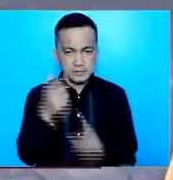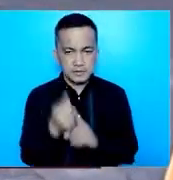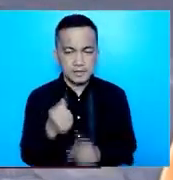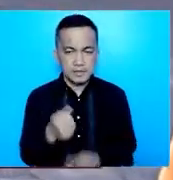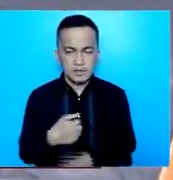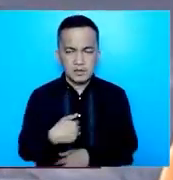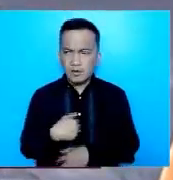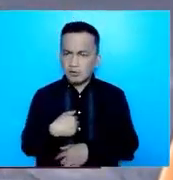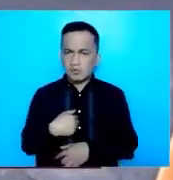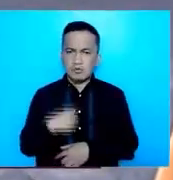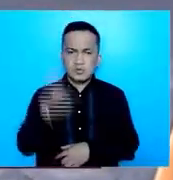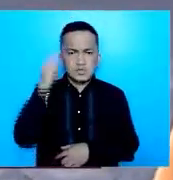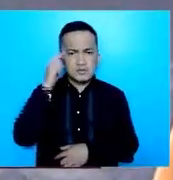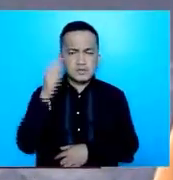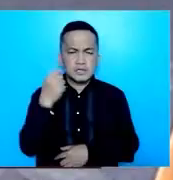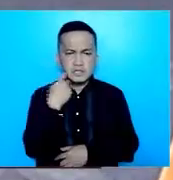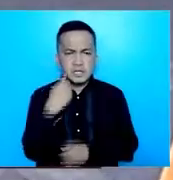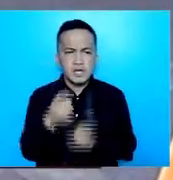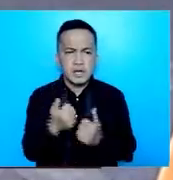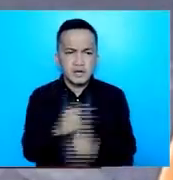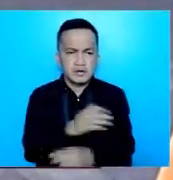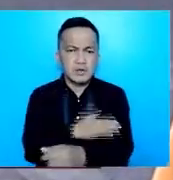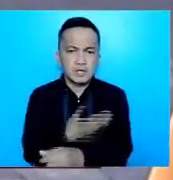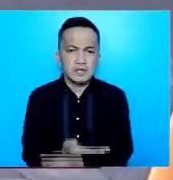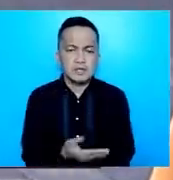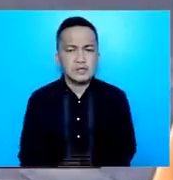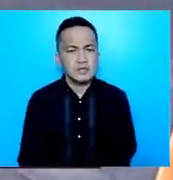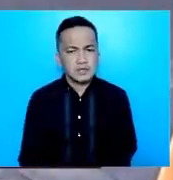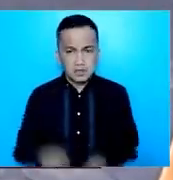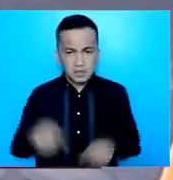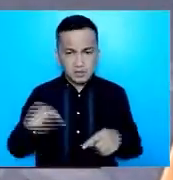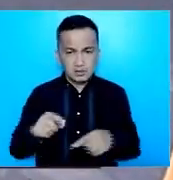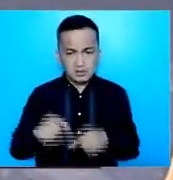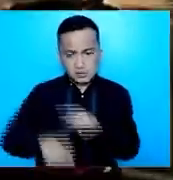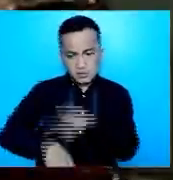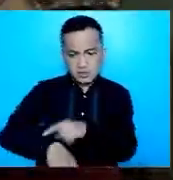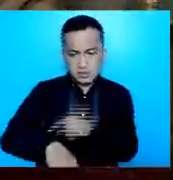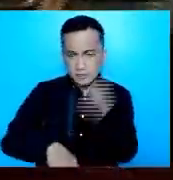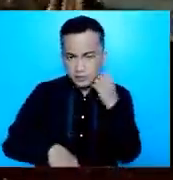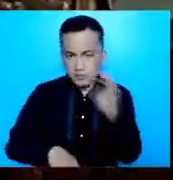eh, kung paano kami ng anak ko eh, kasi ganitong oras sa lagay ko uwi naming dalawa.